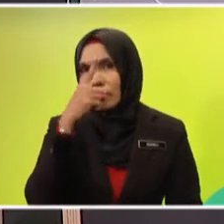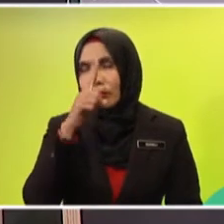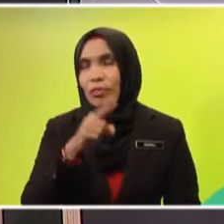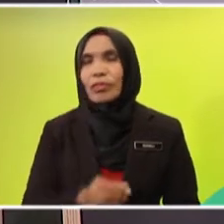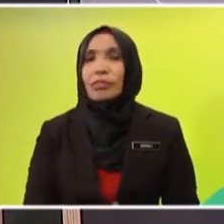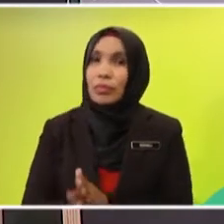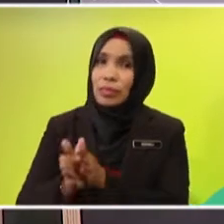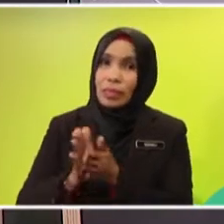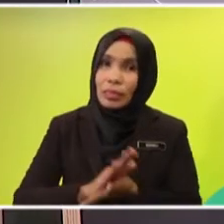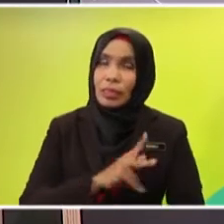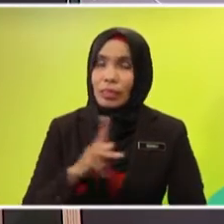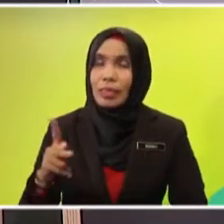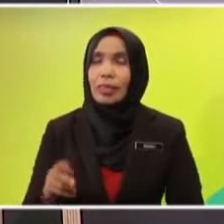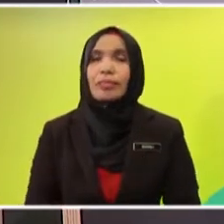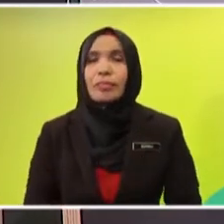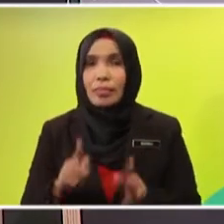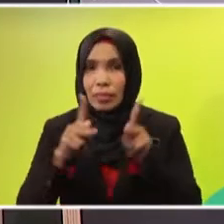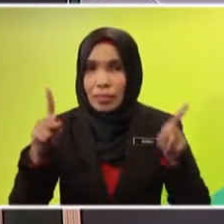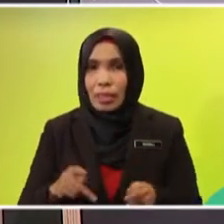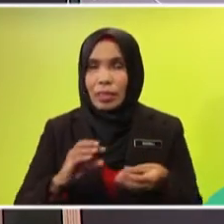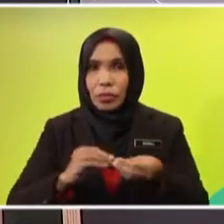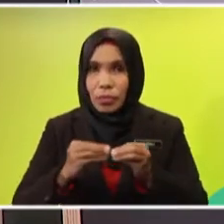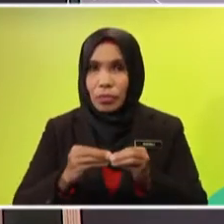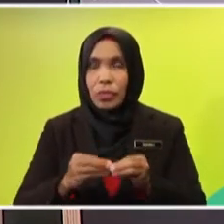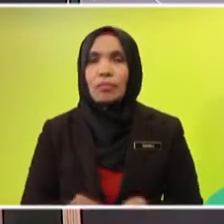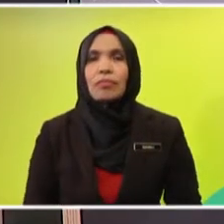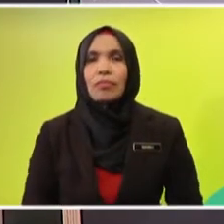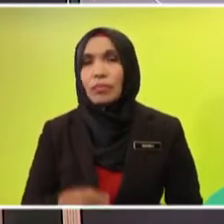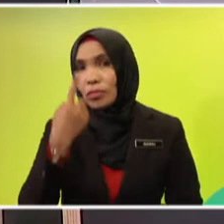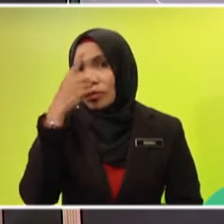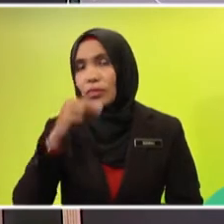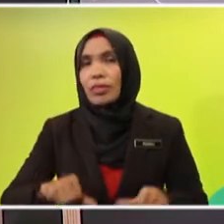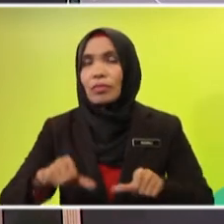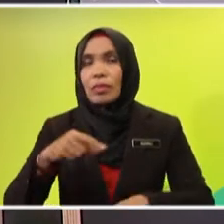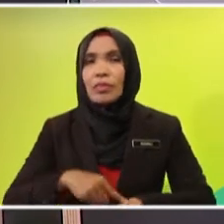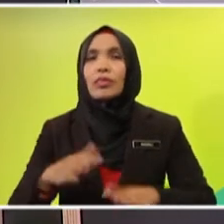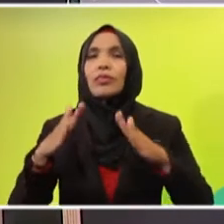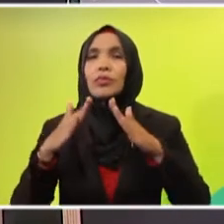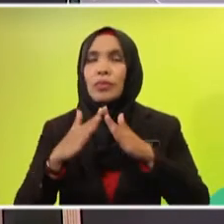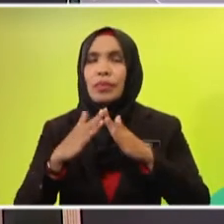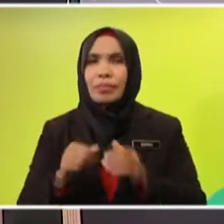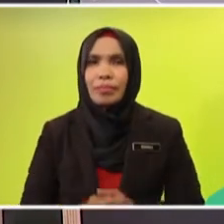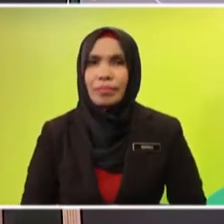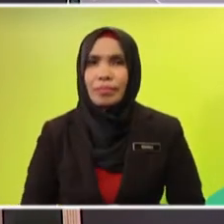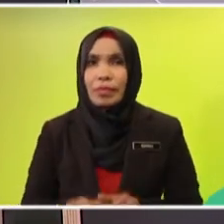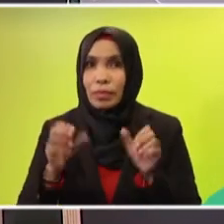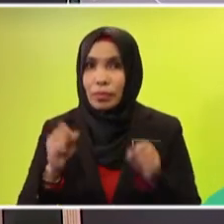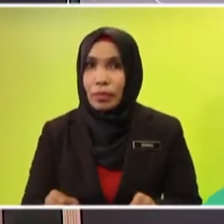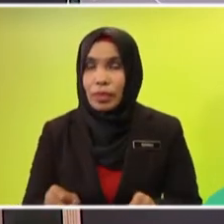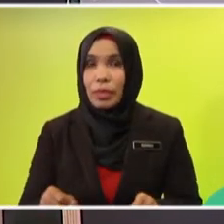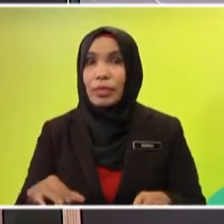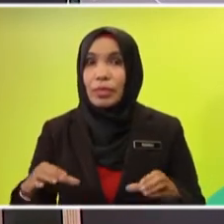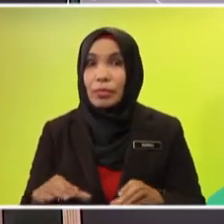nombor untuk Eti di rumah bersama ibu Bapa Oke kita beri siapkan Kwon edan kita